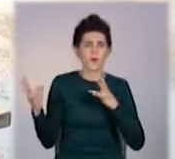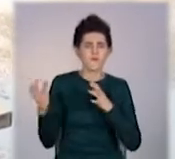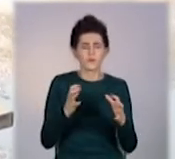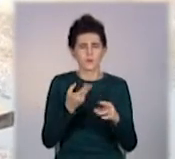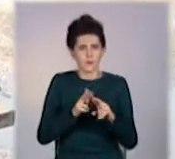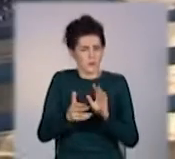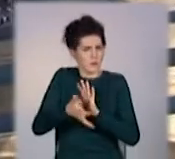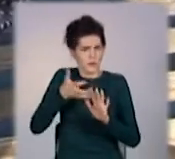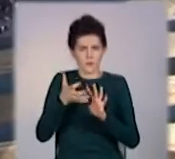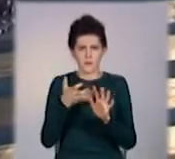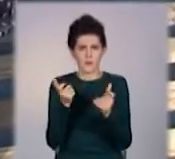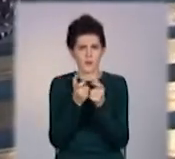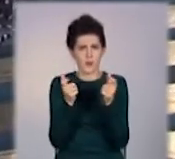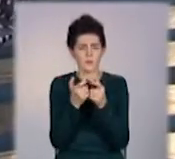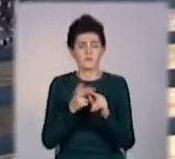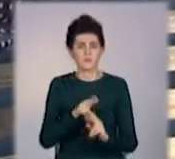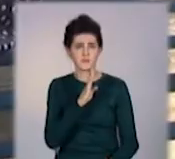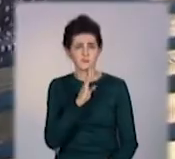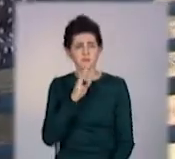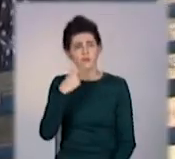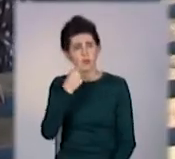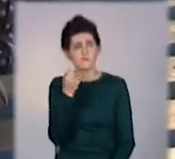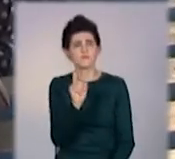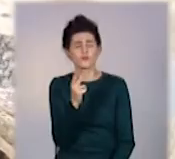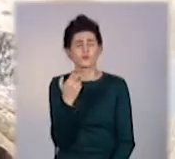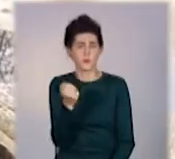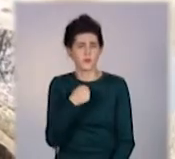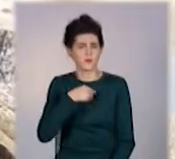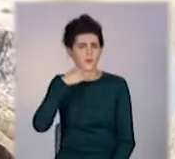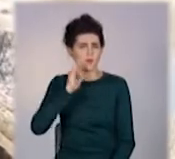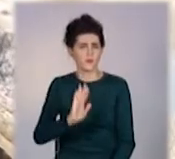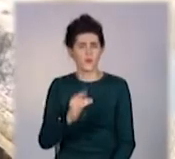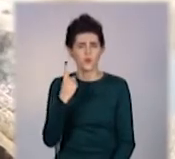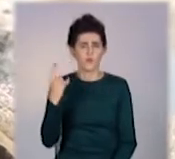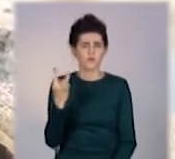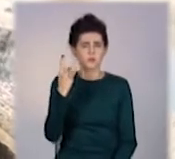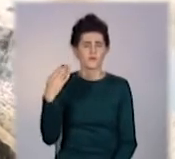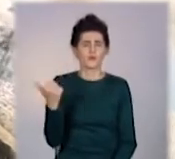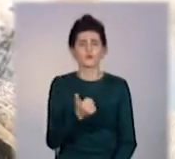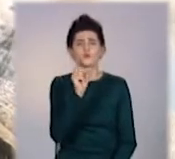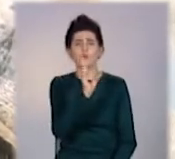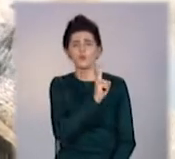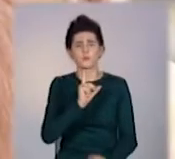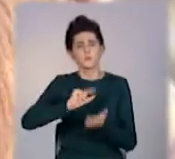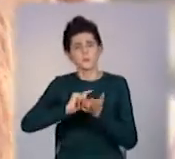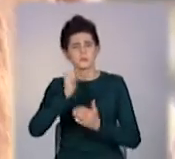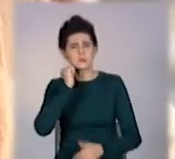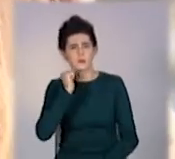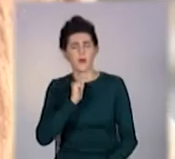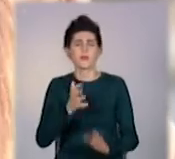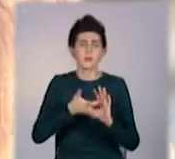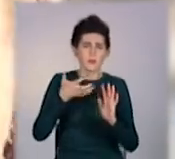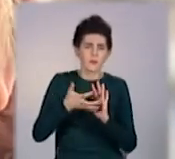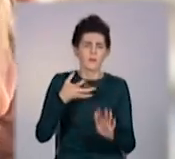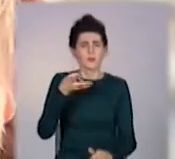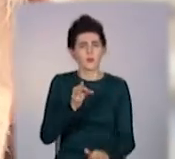Алевтина Мудроненець. Жінка погоджується, однієї поїздки на тиждень для селищних пенсіонерів недостатньо. Тому талонів,